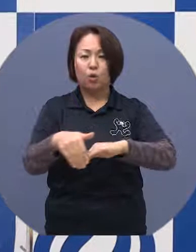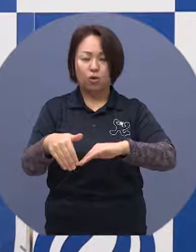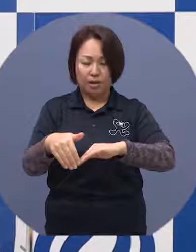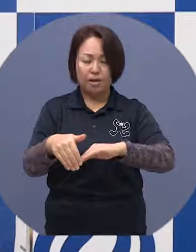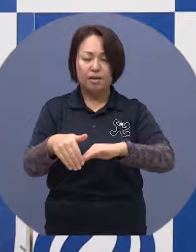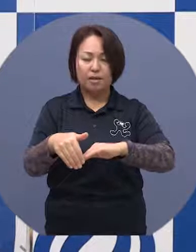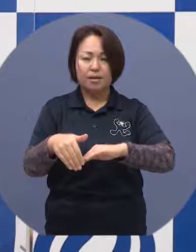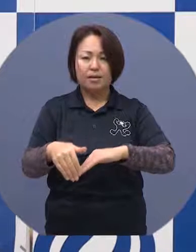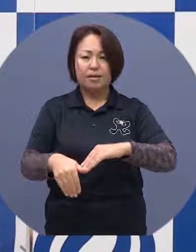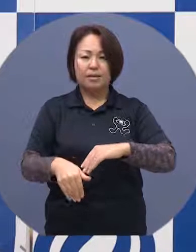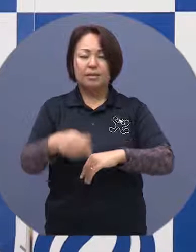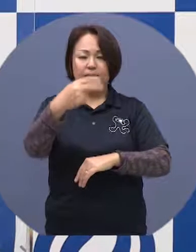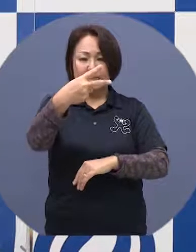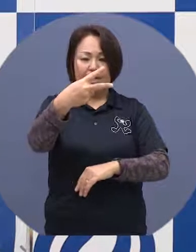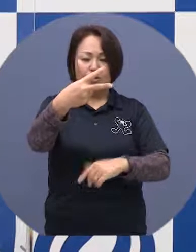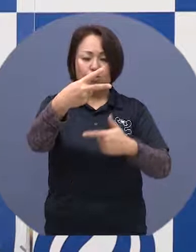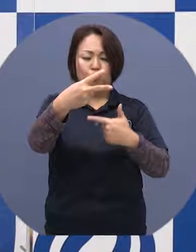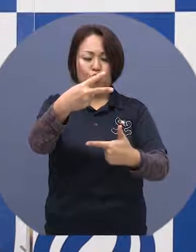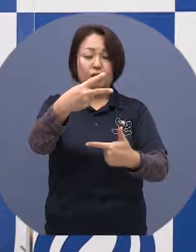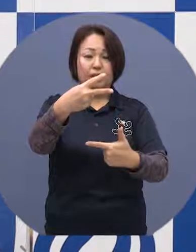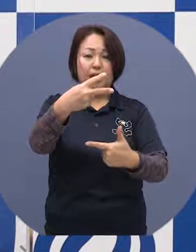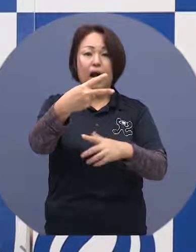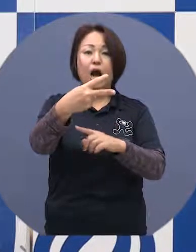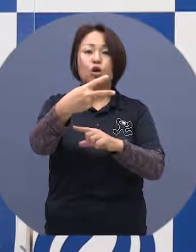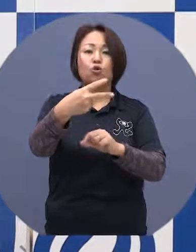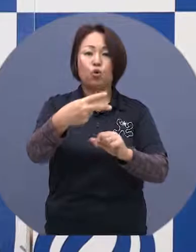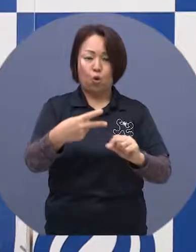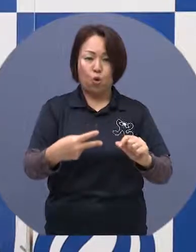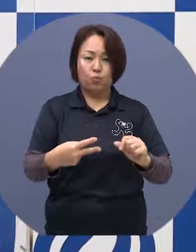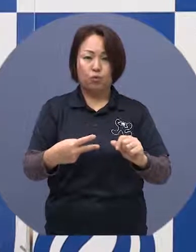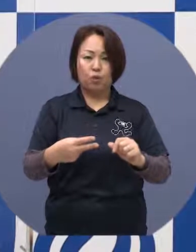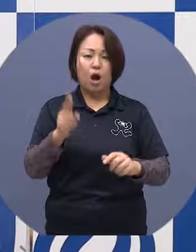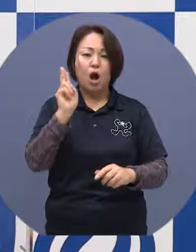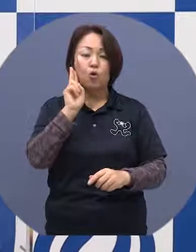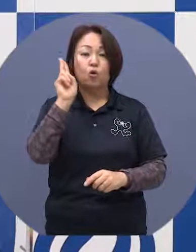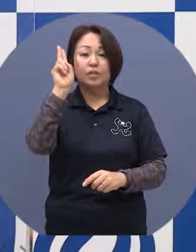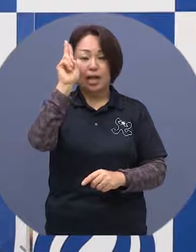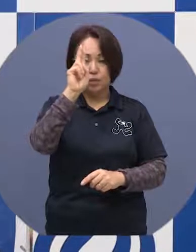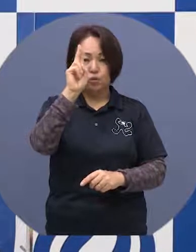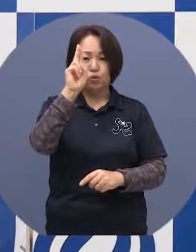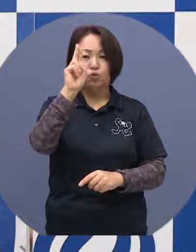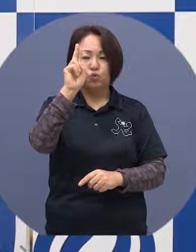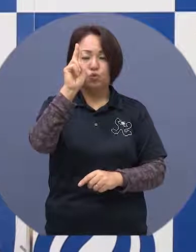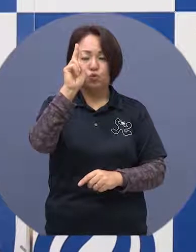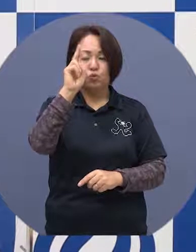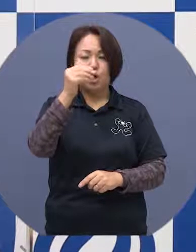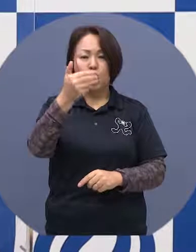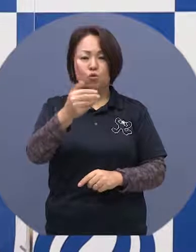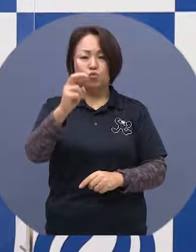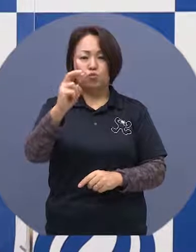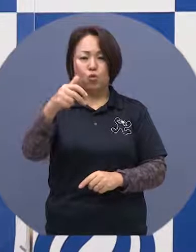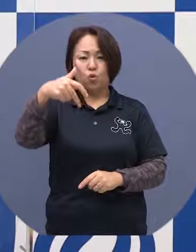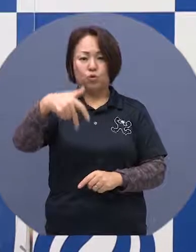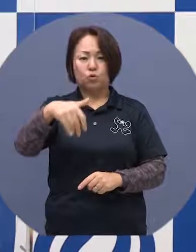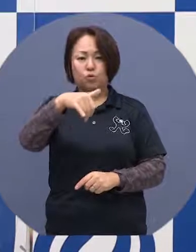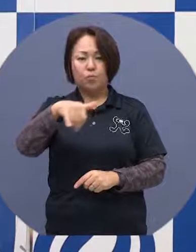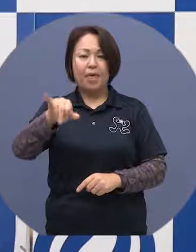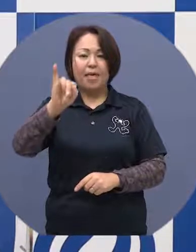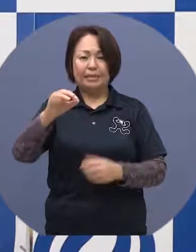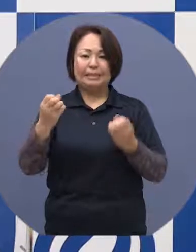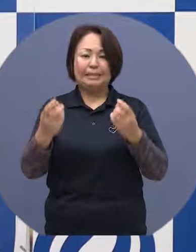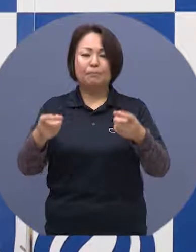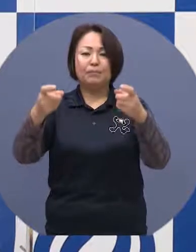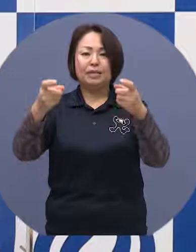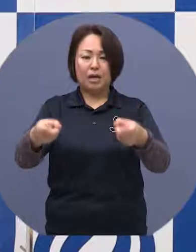月6日の土曜日になりますがこの品月ましては午前中午前10時からクロスべしみなどで説明